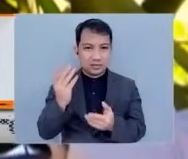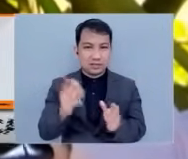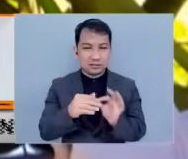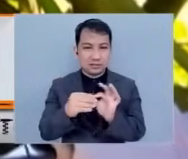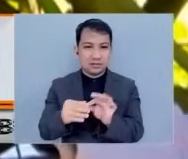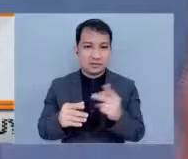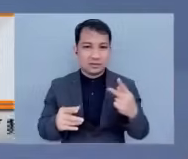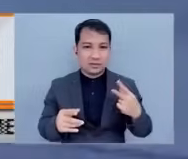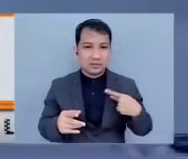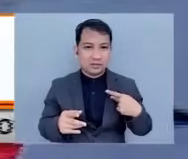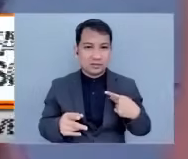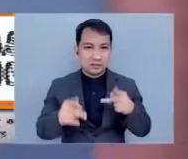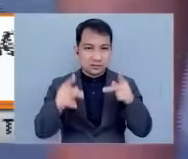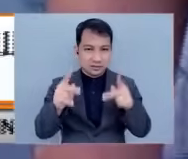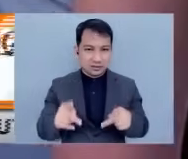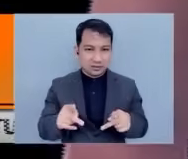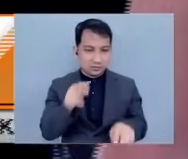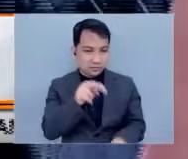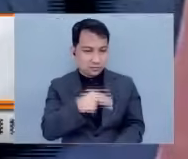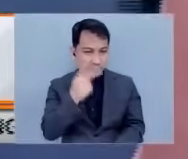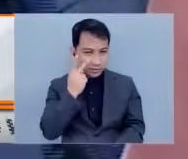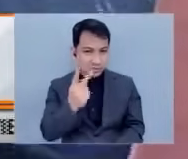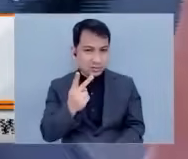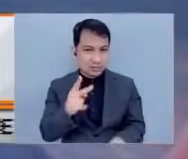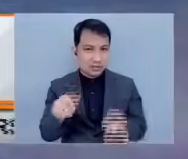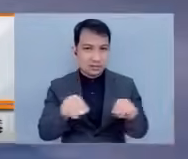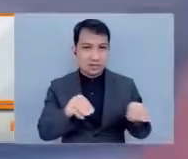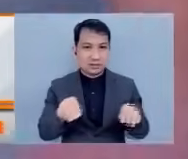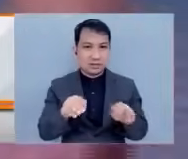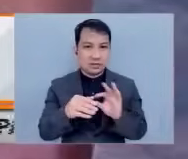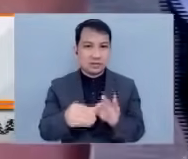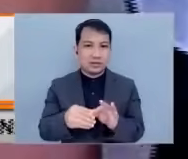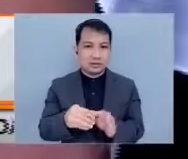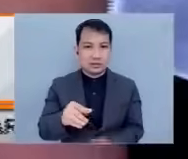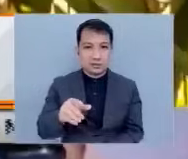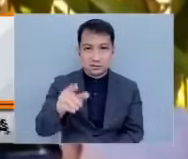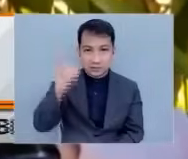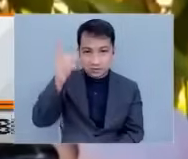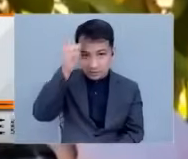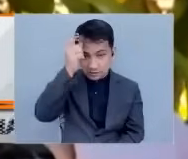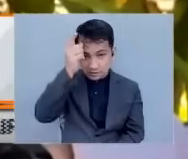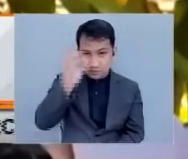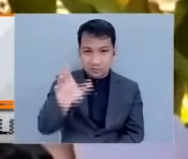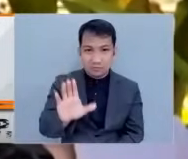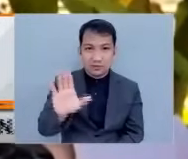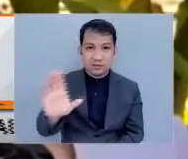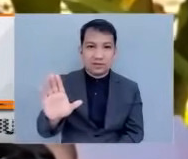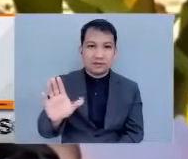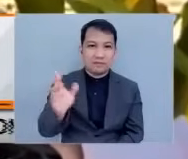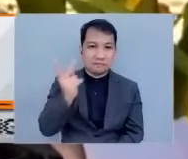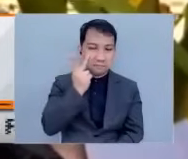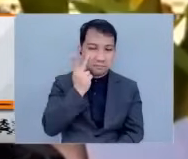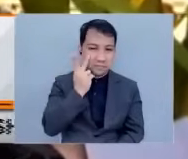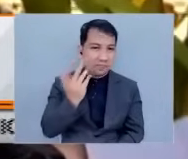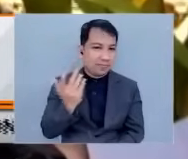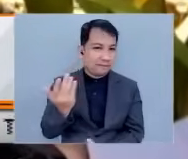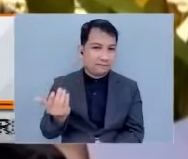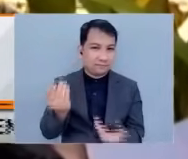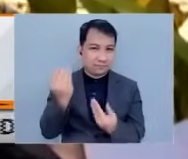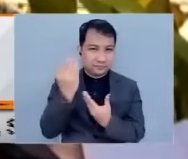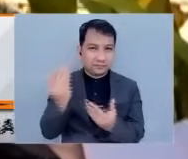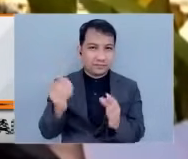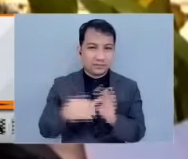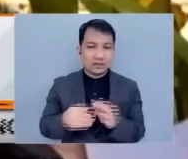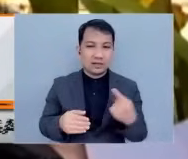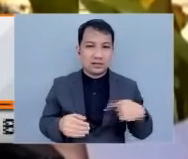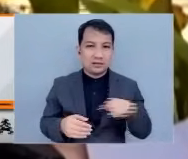na pag nakita, uy, may gumagalaw na bibe o duck sa ulo ng ganun. So, ayun. Pero maganda ng